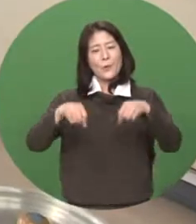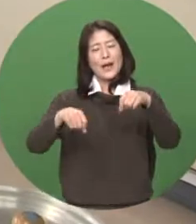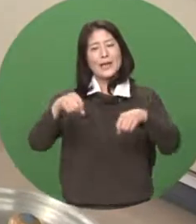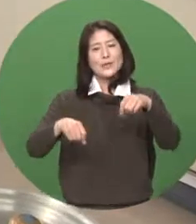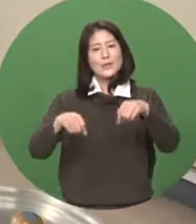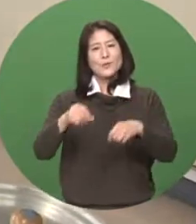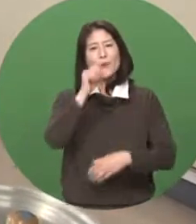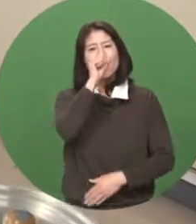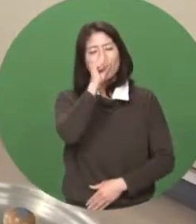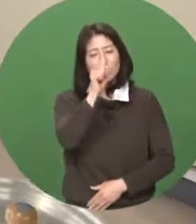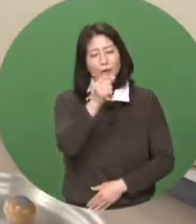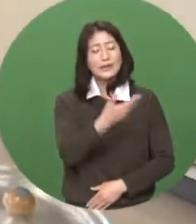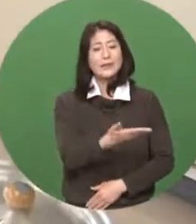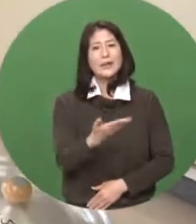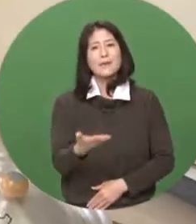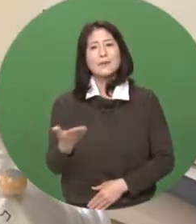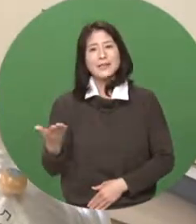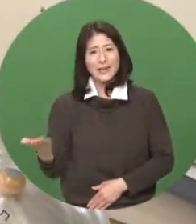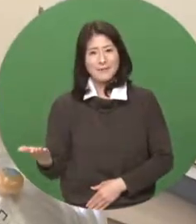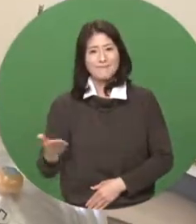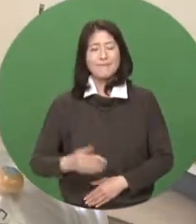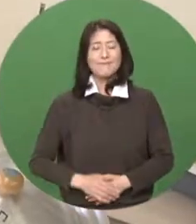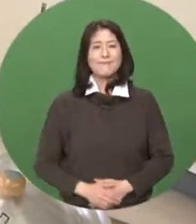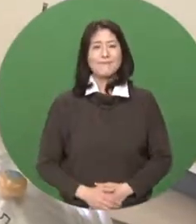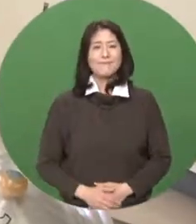群のメニューが出揃いました。